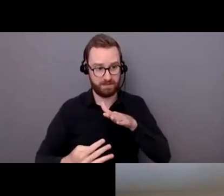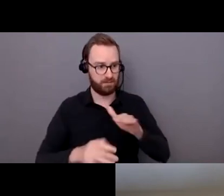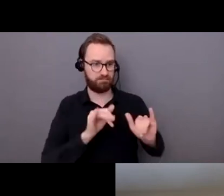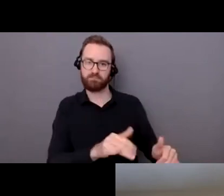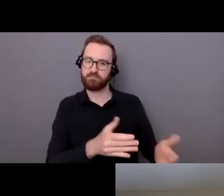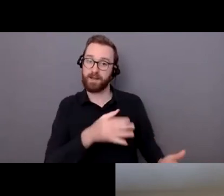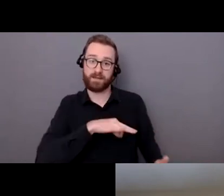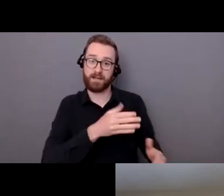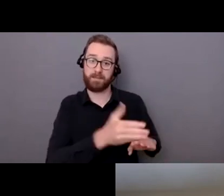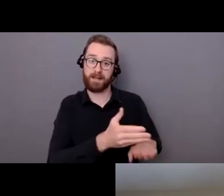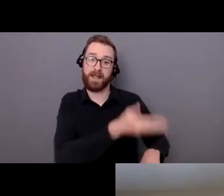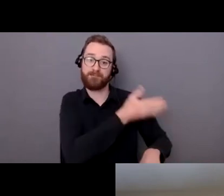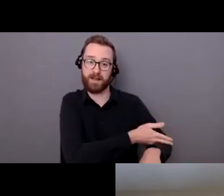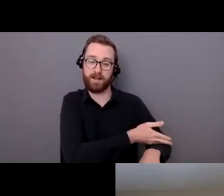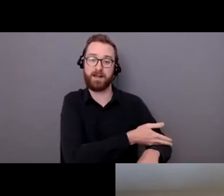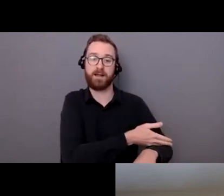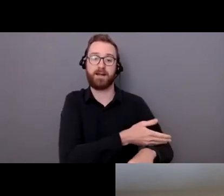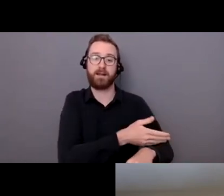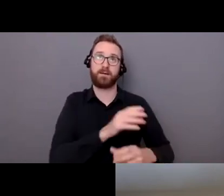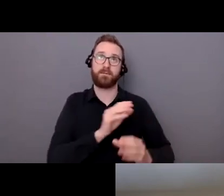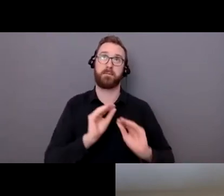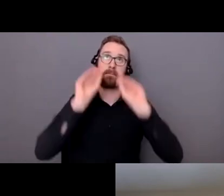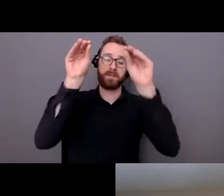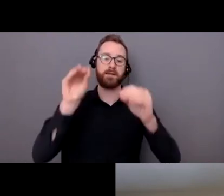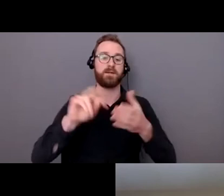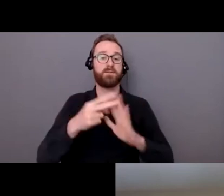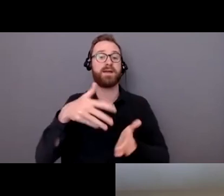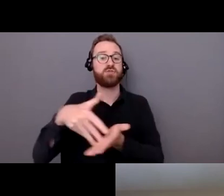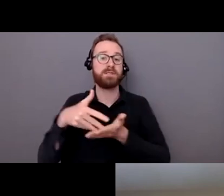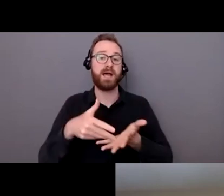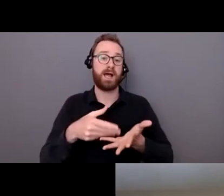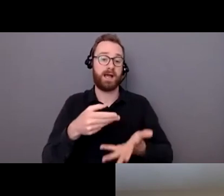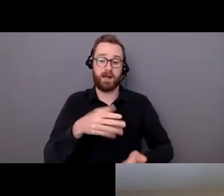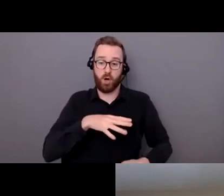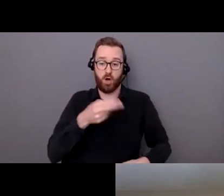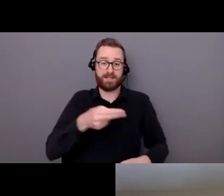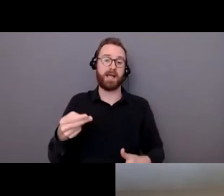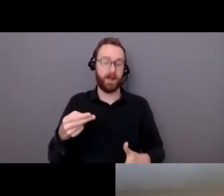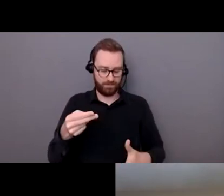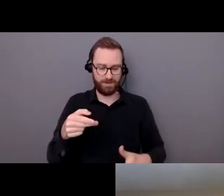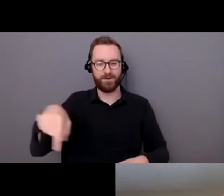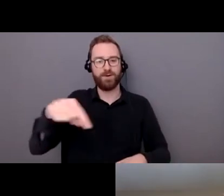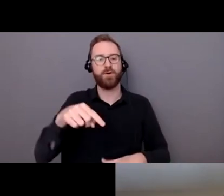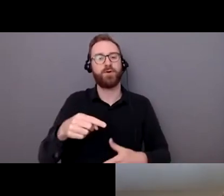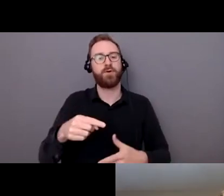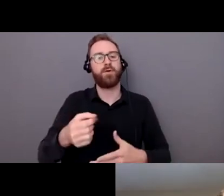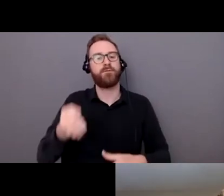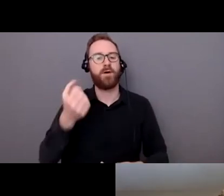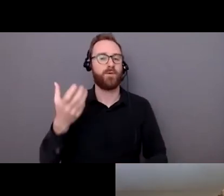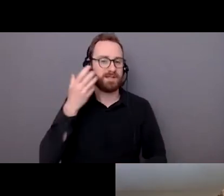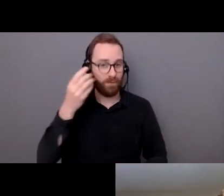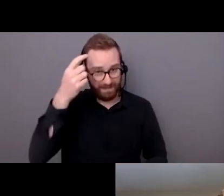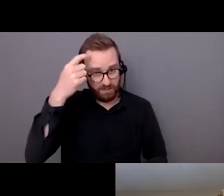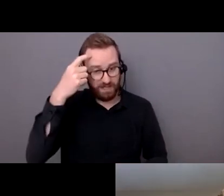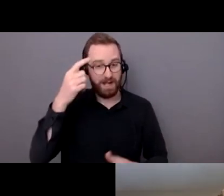le plus possible en ligne pour répondre à la réalité des étudiants, des étudiantes en situation de handicap qui, eux, fonctionnent avec des téléphones intelligents, des tablettes,